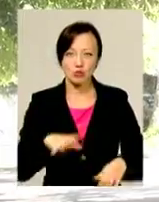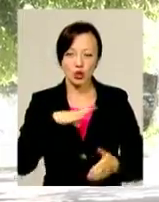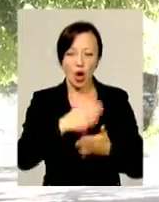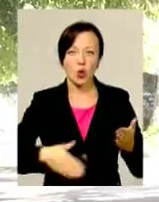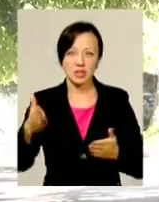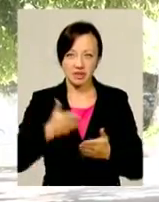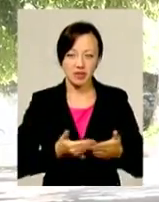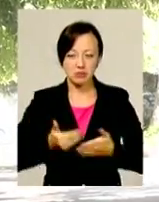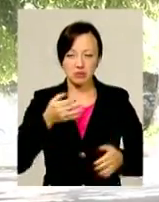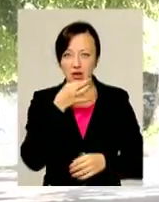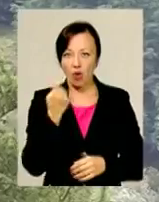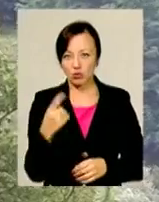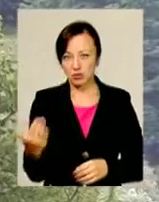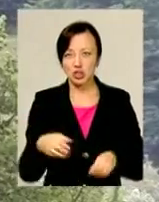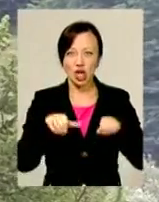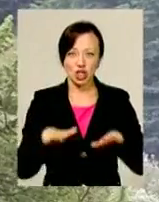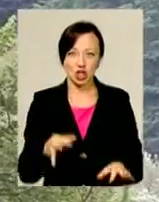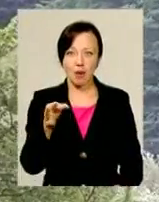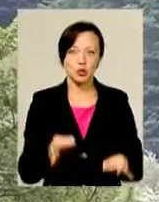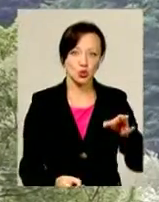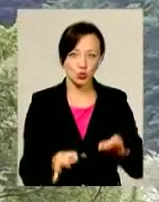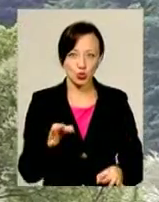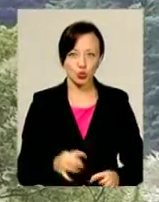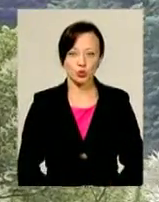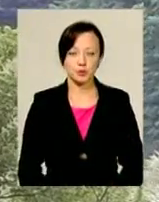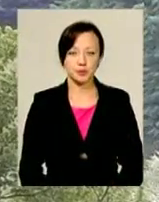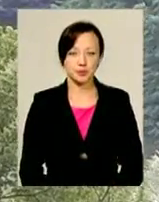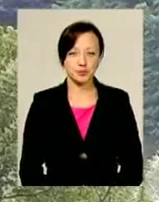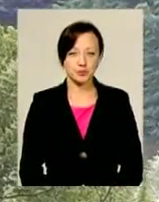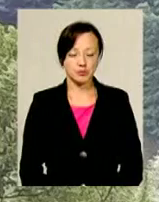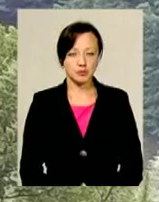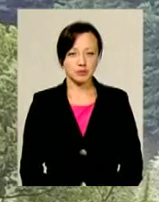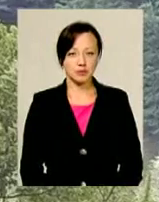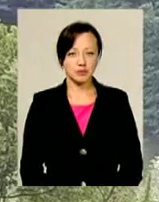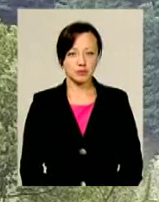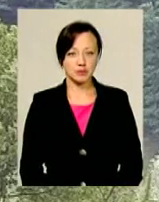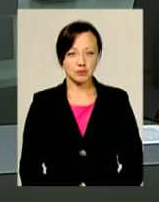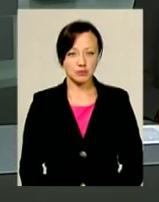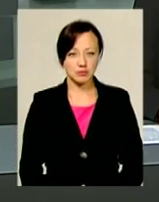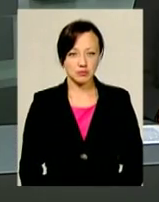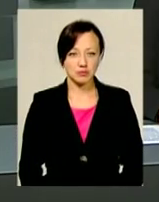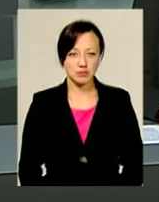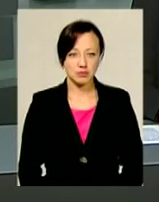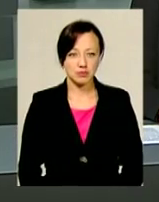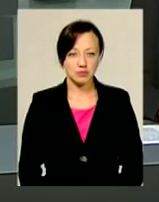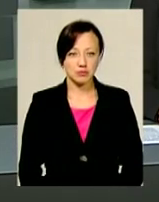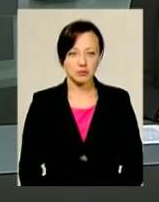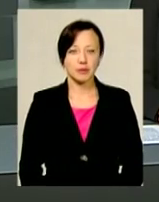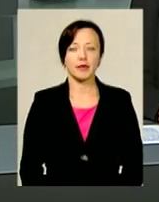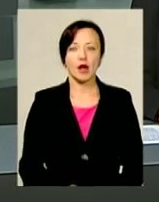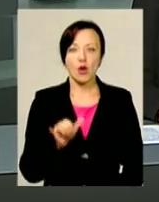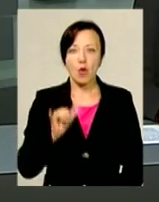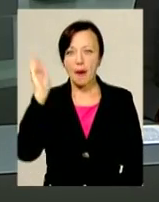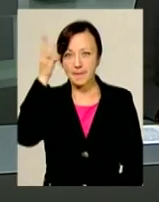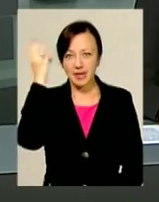односторонньому порядку за рішенням суду. Світлана Поробок, Михайло Габрух для інформаційного випуску. У